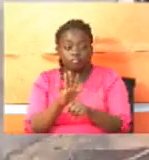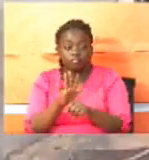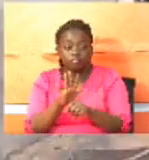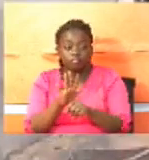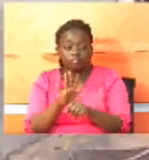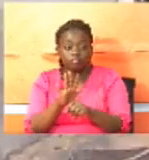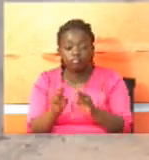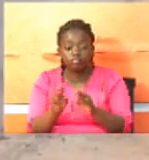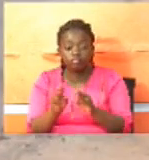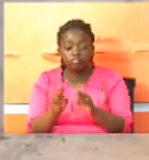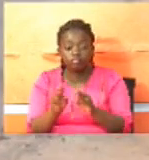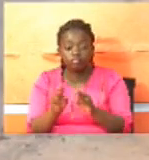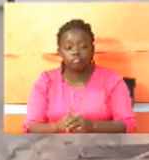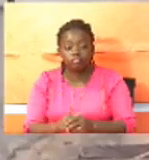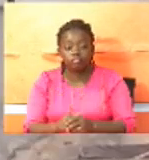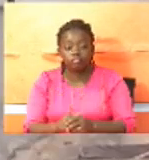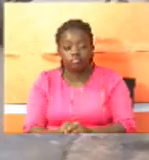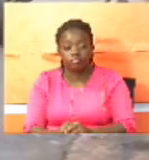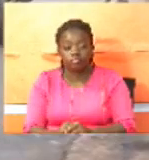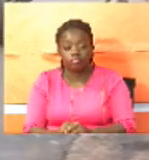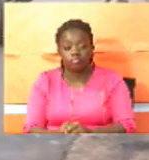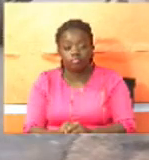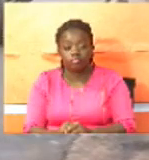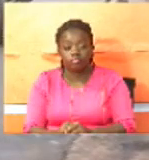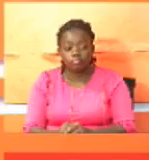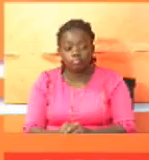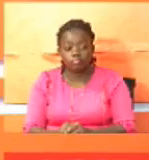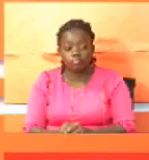Katongole yakusakidde eggulire lino Club Kedi TV.